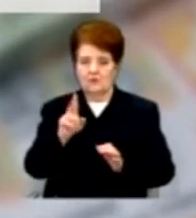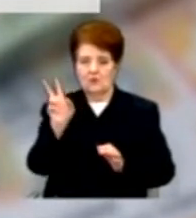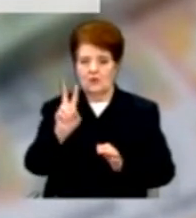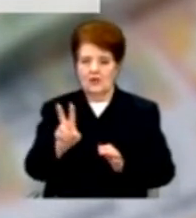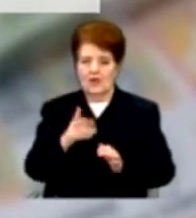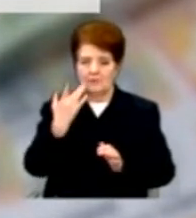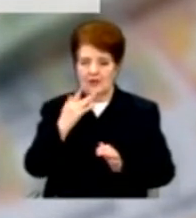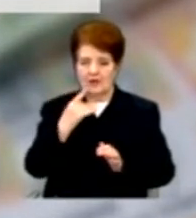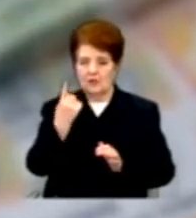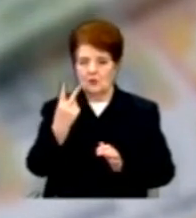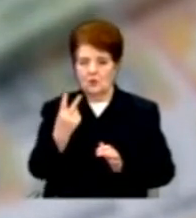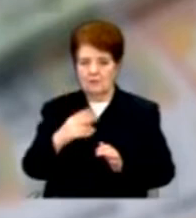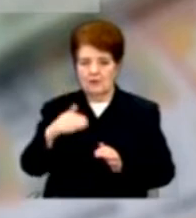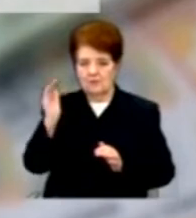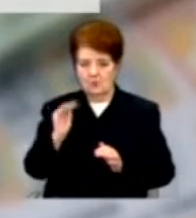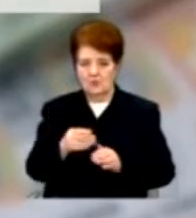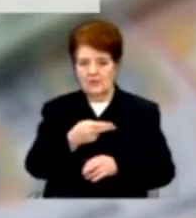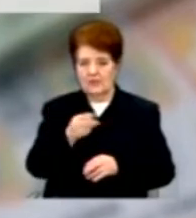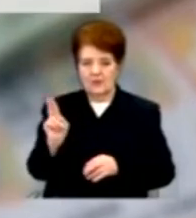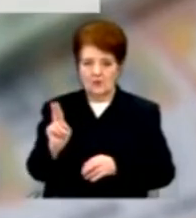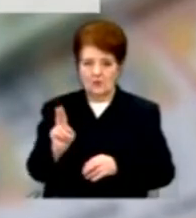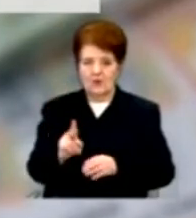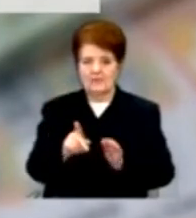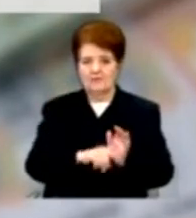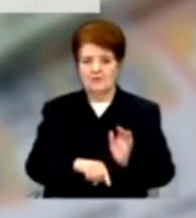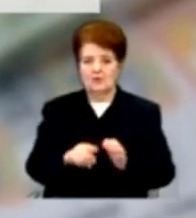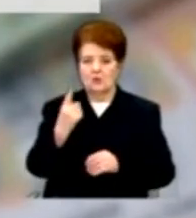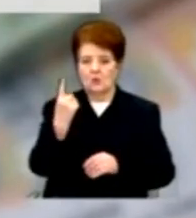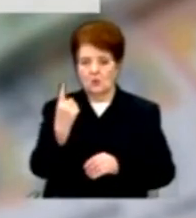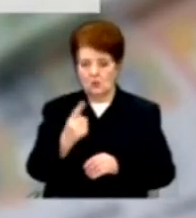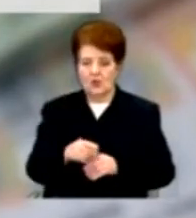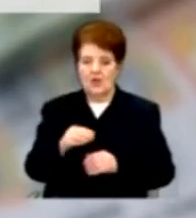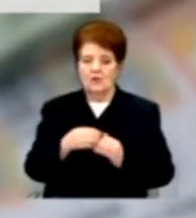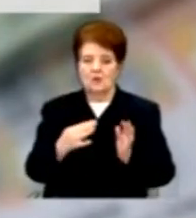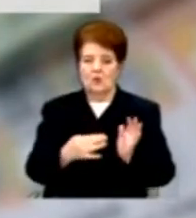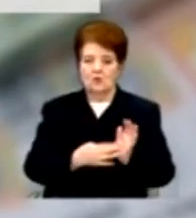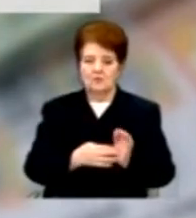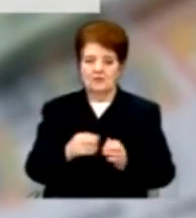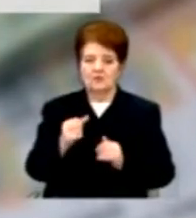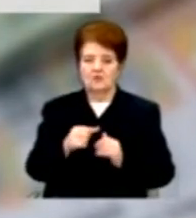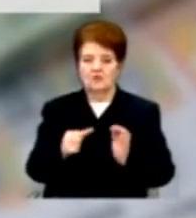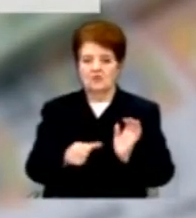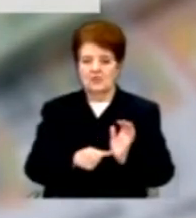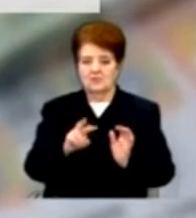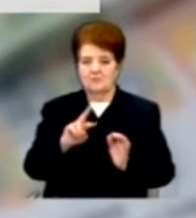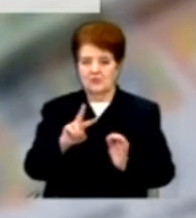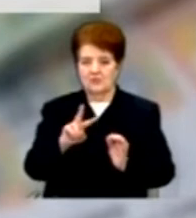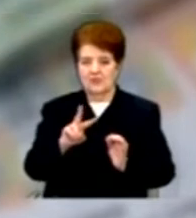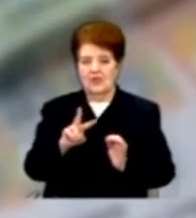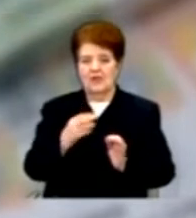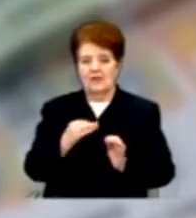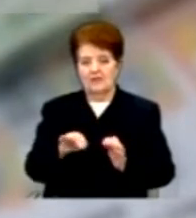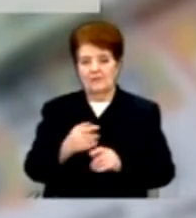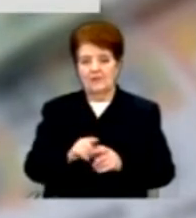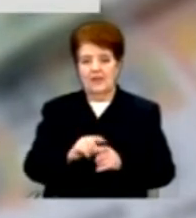dolar american. Cu 2 bani mai mult, moneda europeană se ieftinește cu un ban, astfel un euro va fi cotat la 19 lei și 16